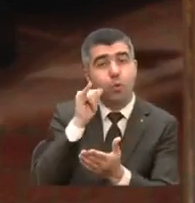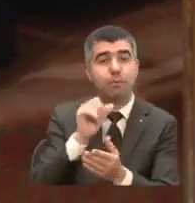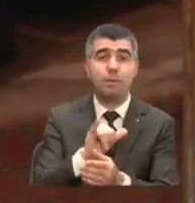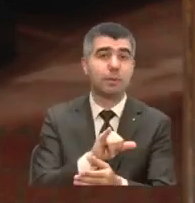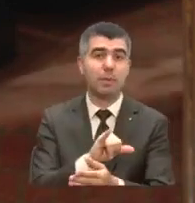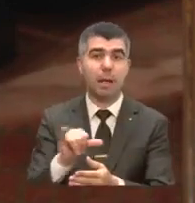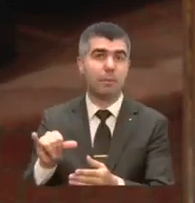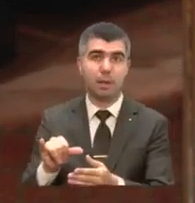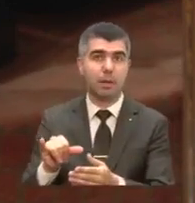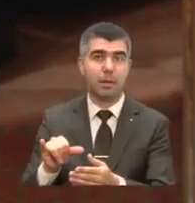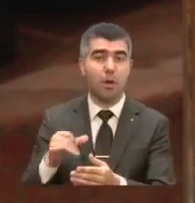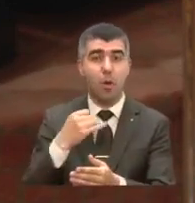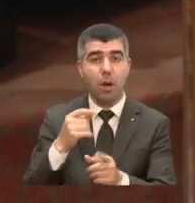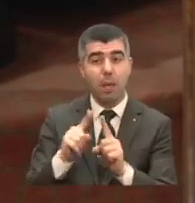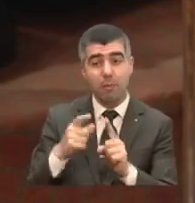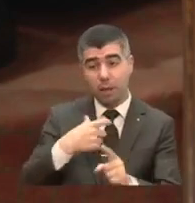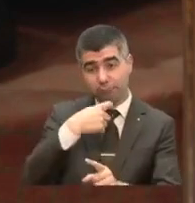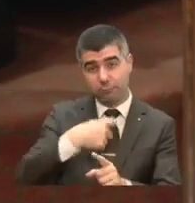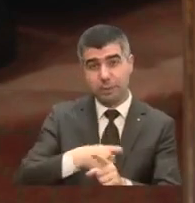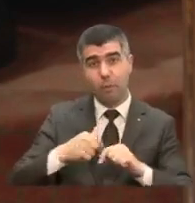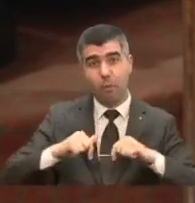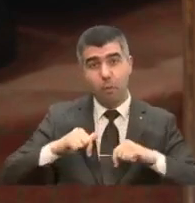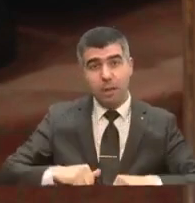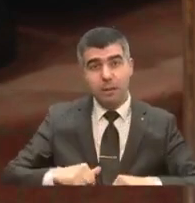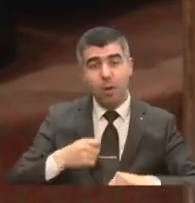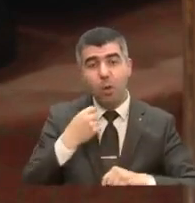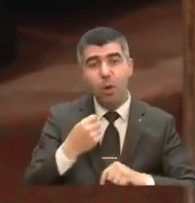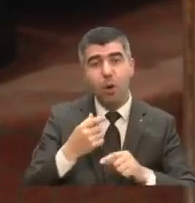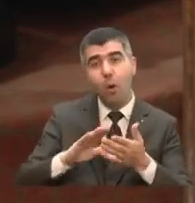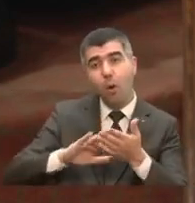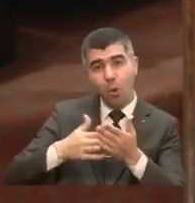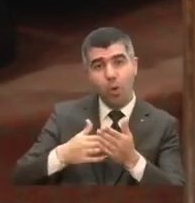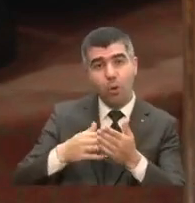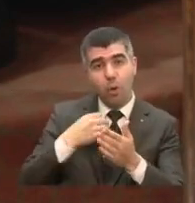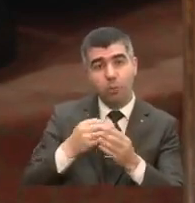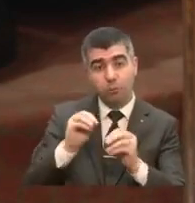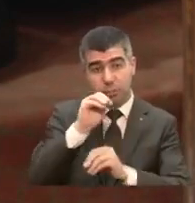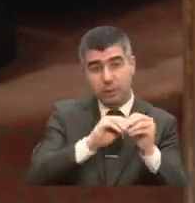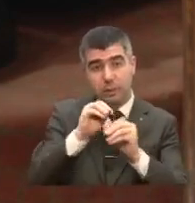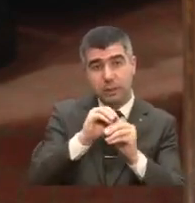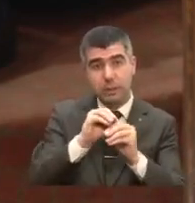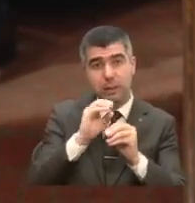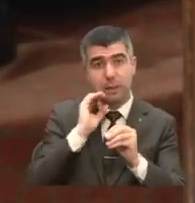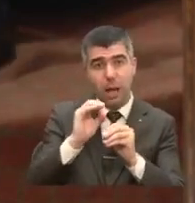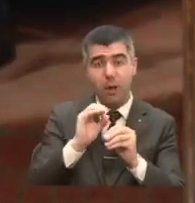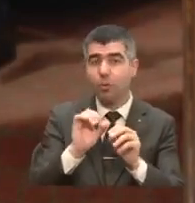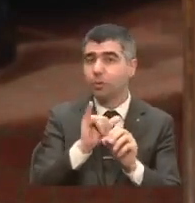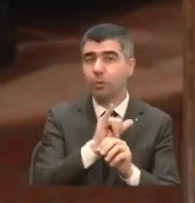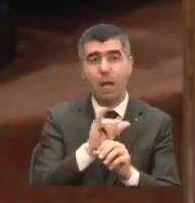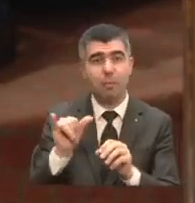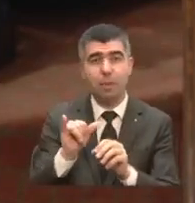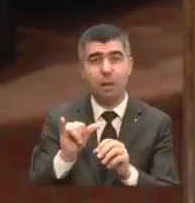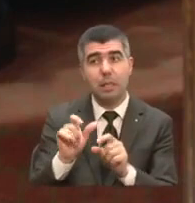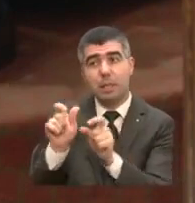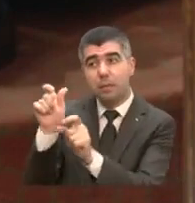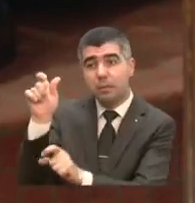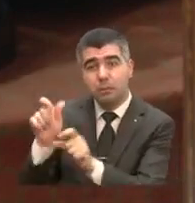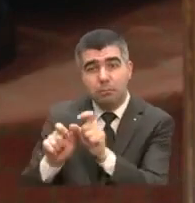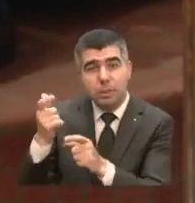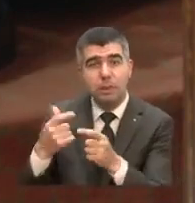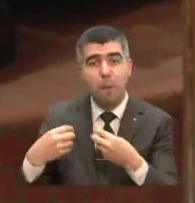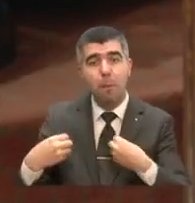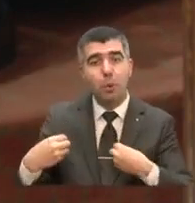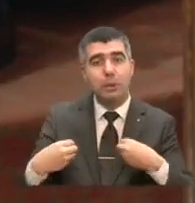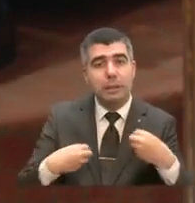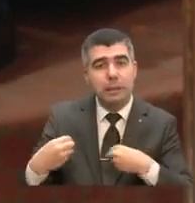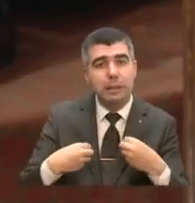ماشي عبد القادر عمار اللي غيتجاوز الدراسات، وماشي اي وزير اخر غيتجاوز الدراسات. دراسات خصها تدار وتدار بوقتها، ومن بعد